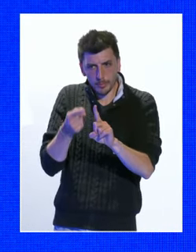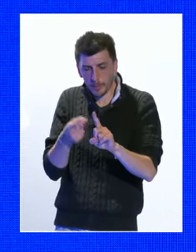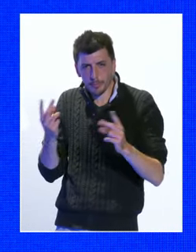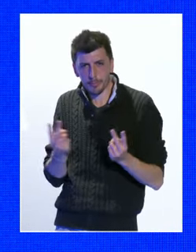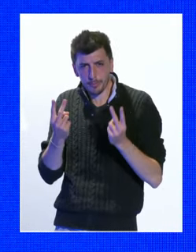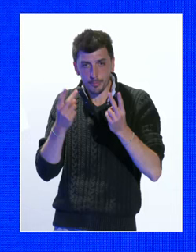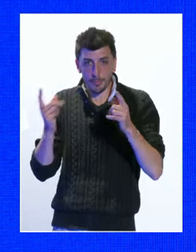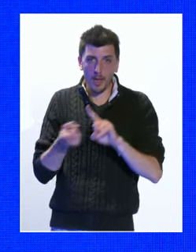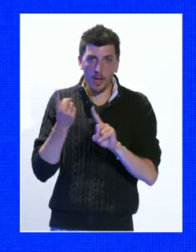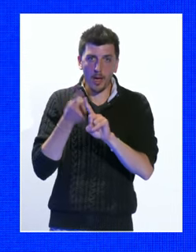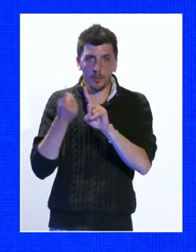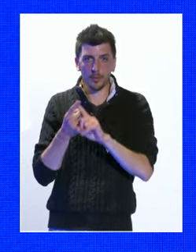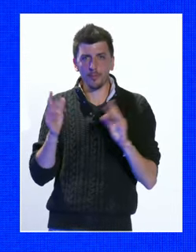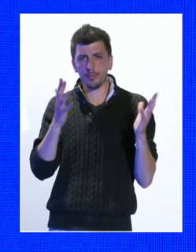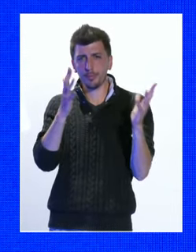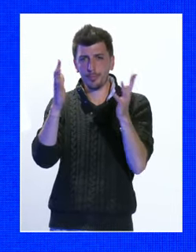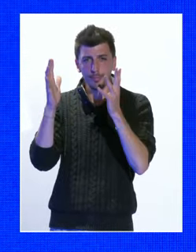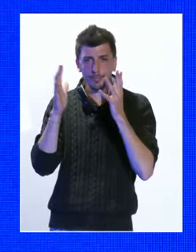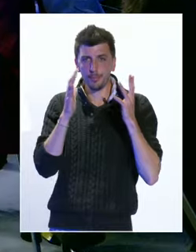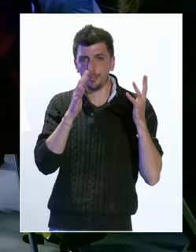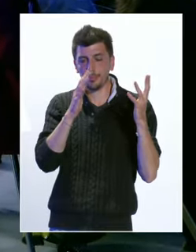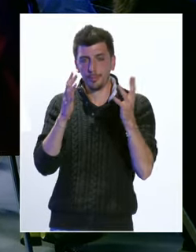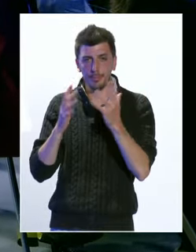notre pratique démocratique.